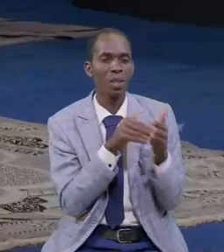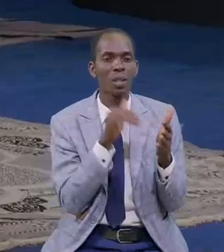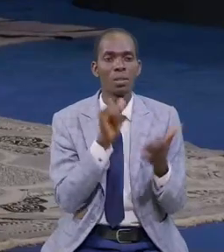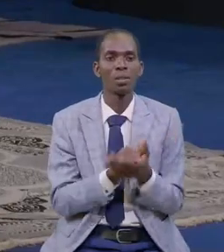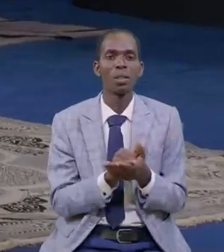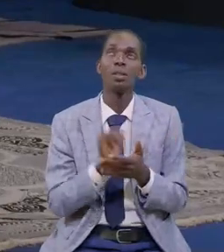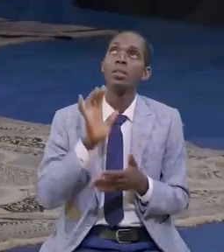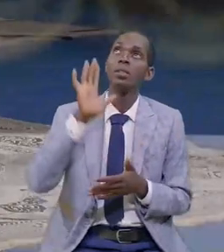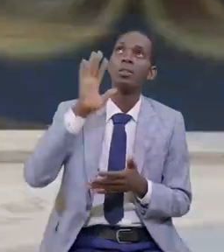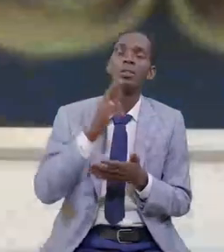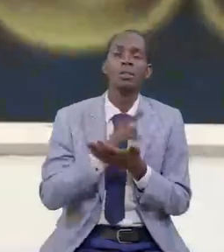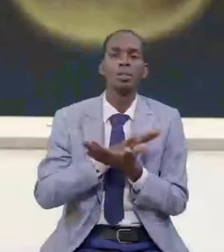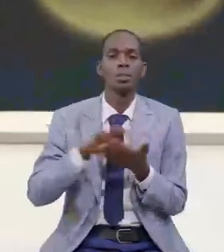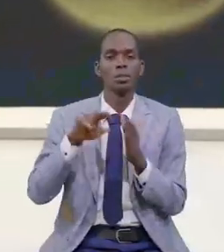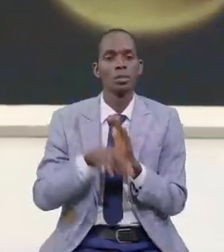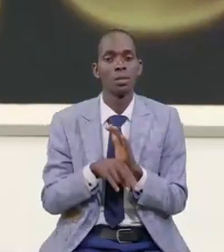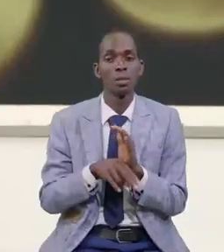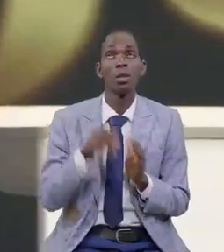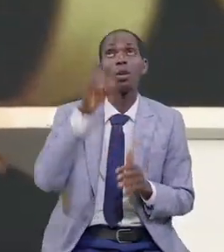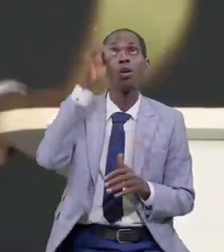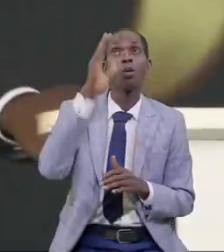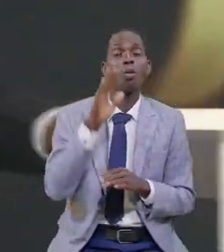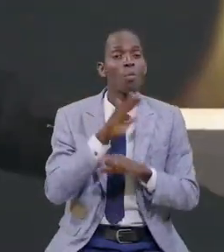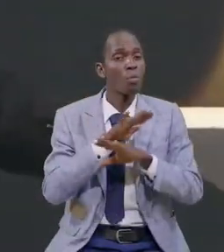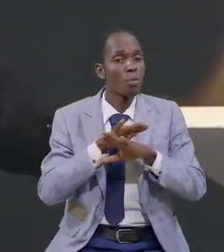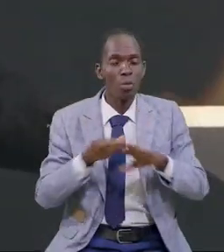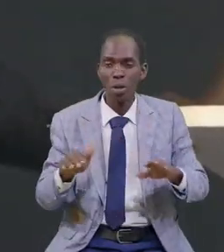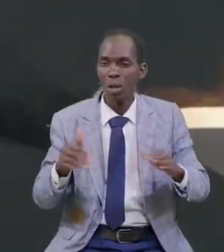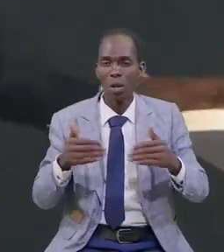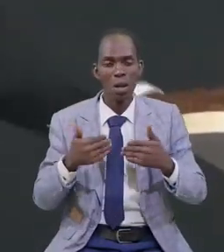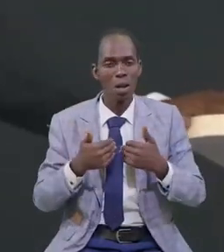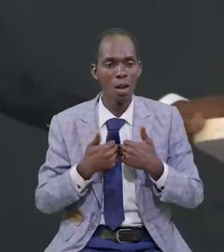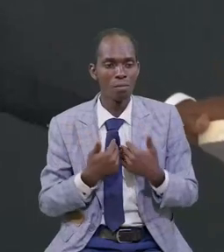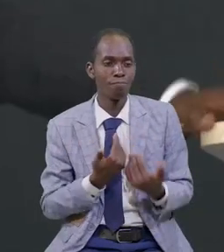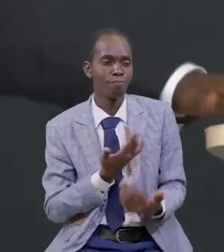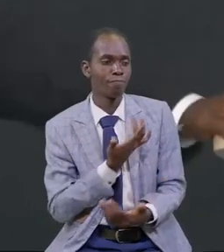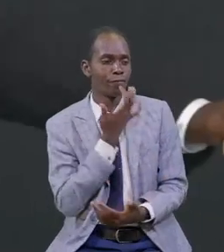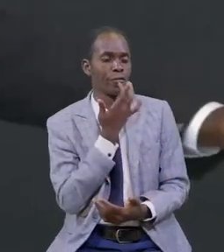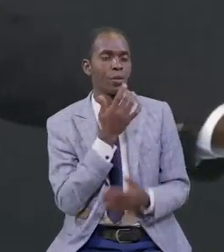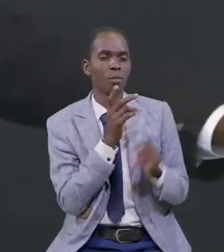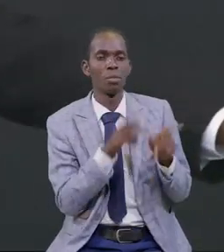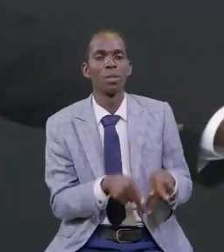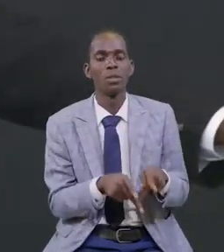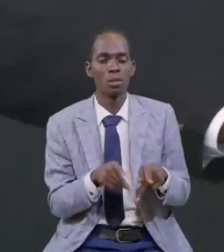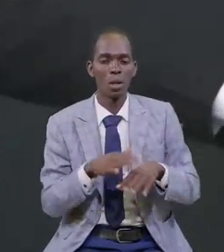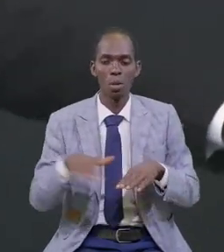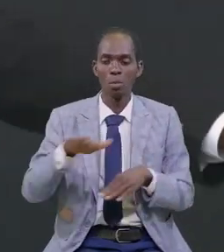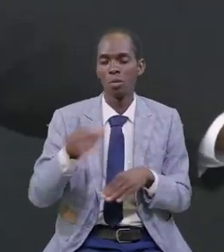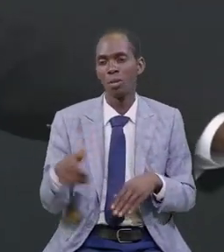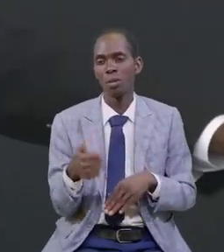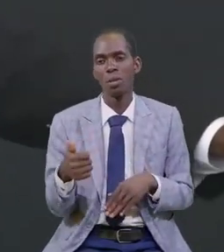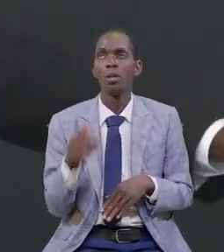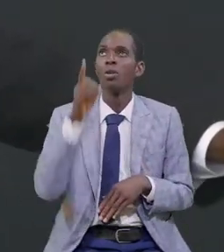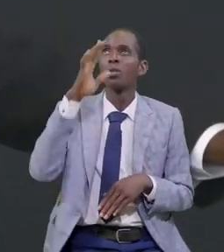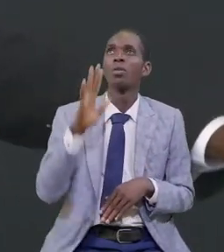cette justice Dieu n'a pas de favorit